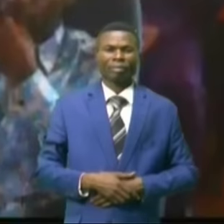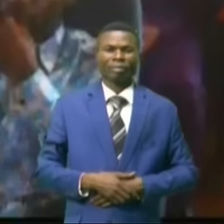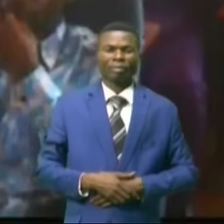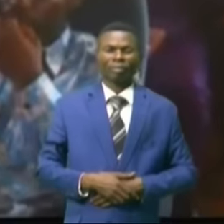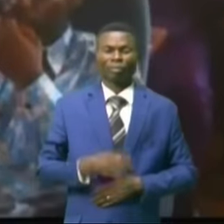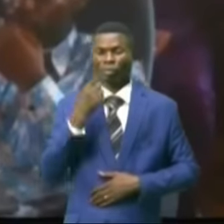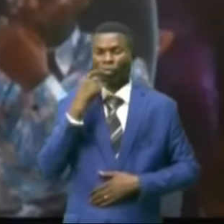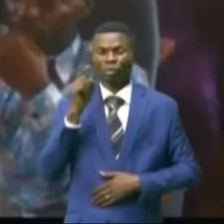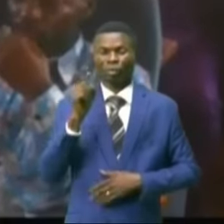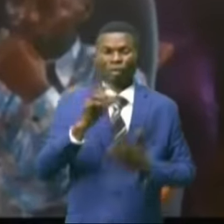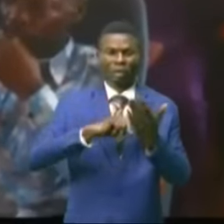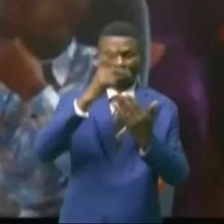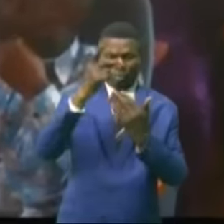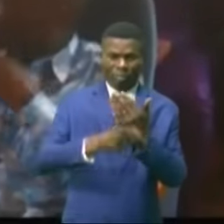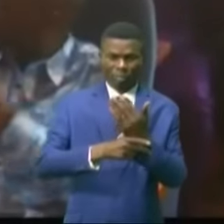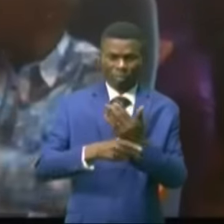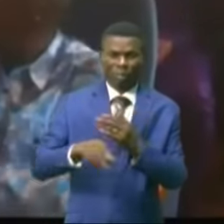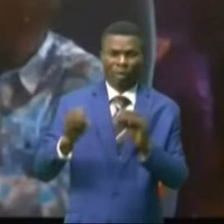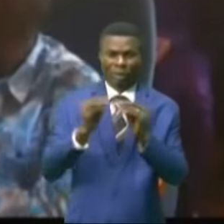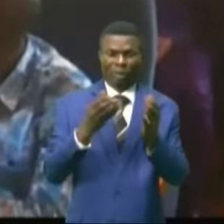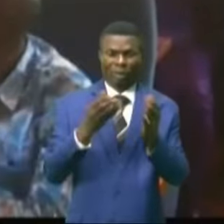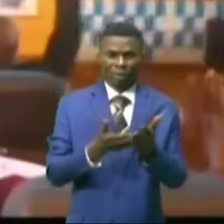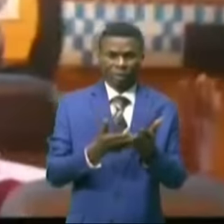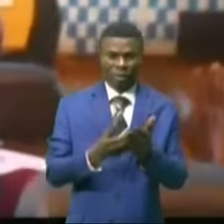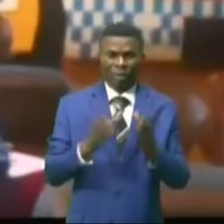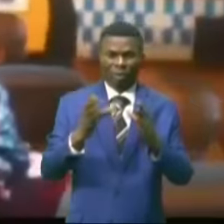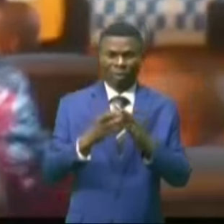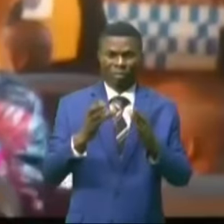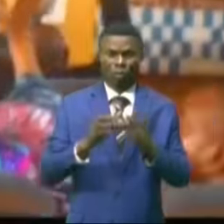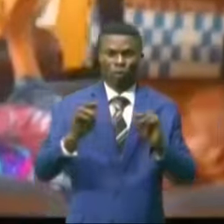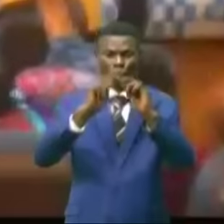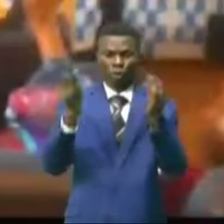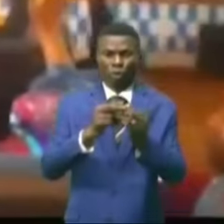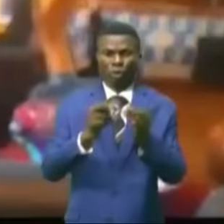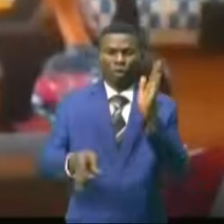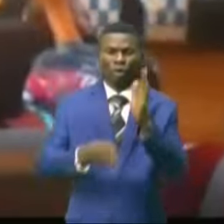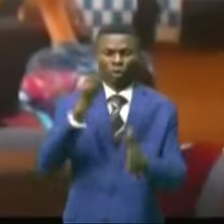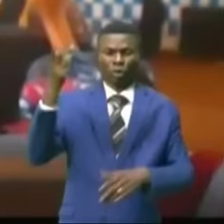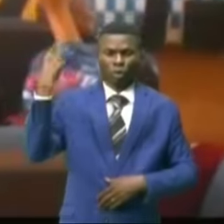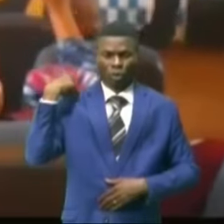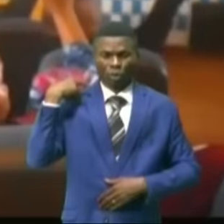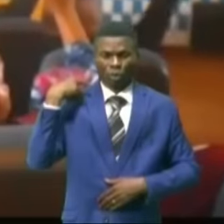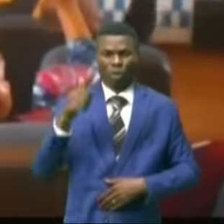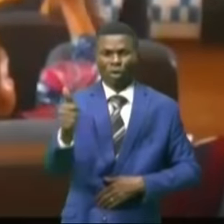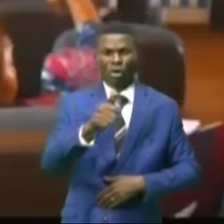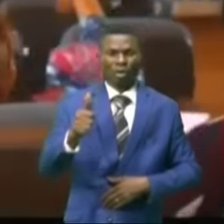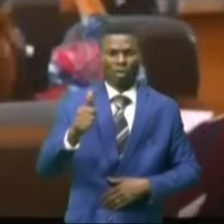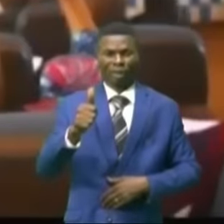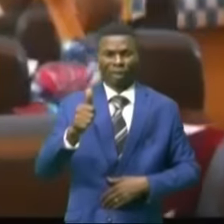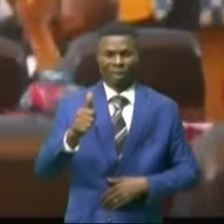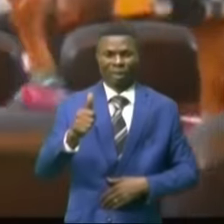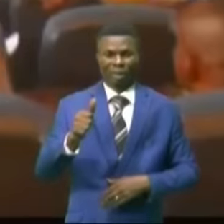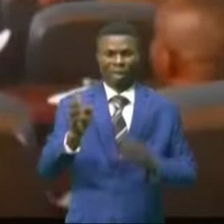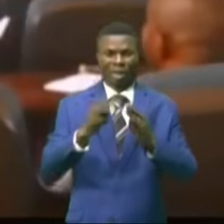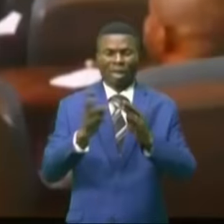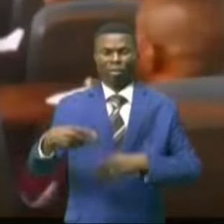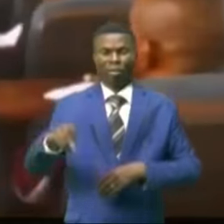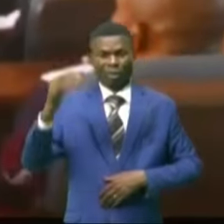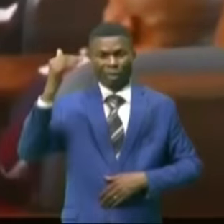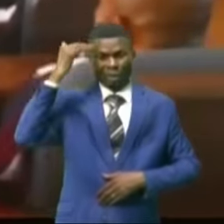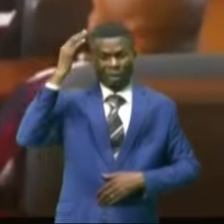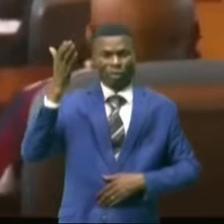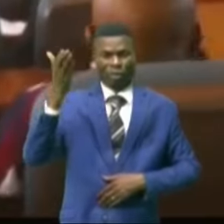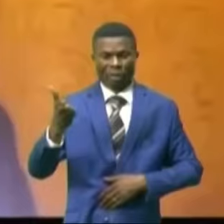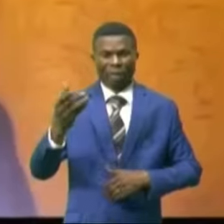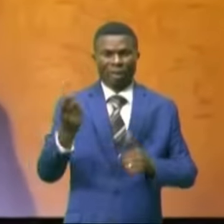l'ordre du jour de cette séance plénière avec un quorum de 12 députés sur le 21 que compte l'Assemblée provinciale de l'Équateur,